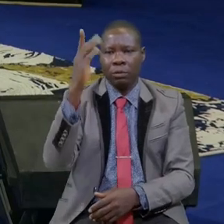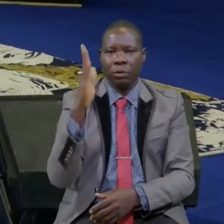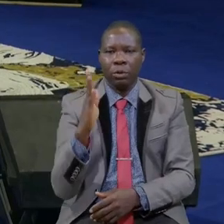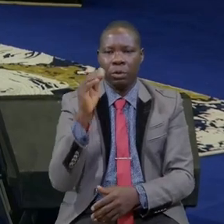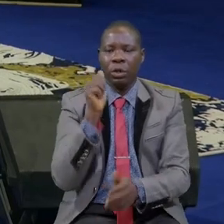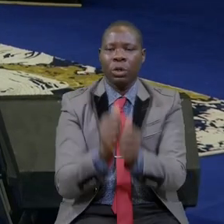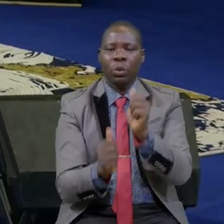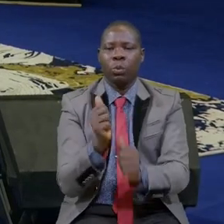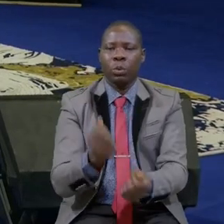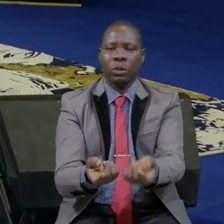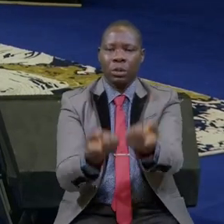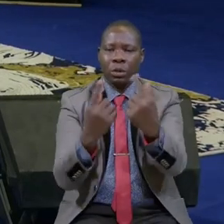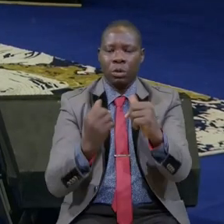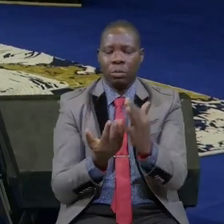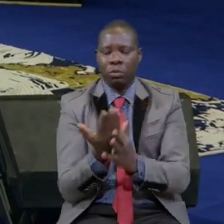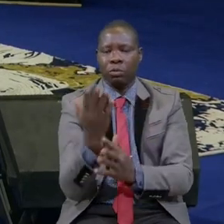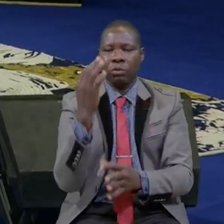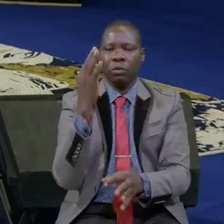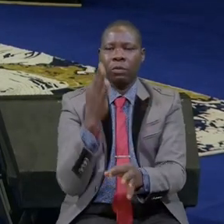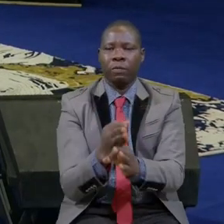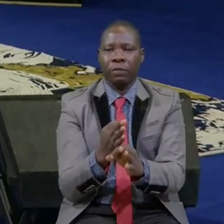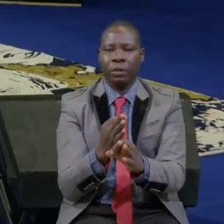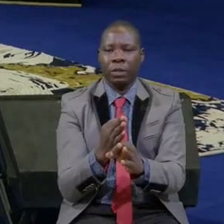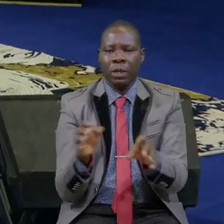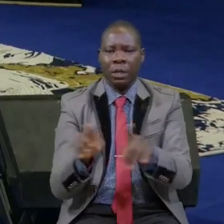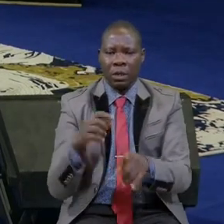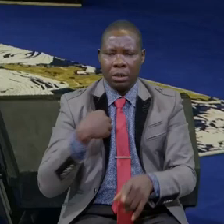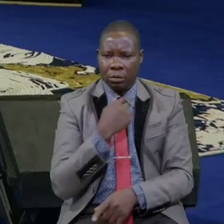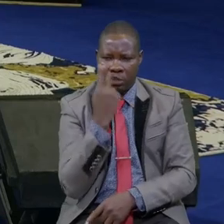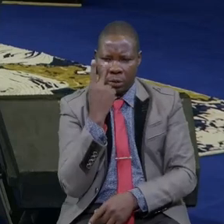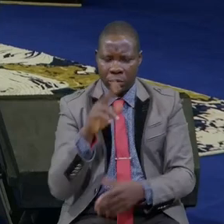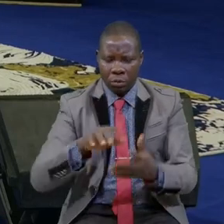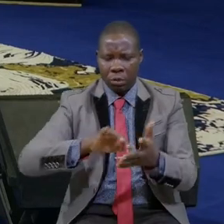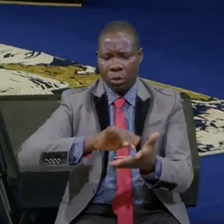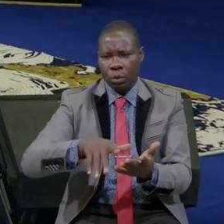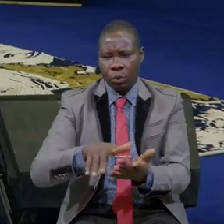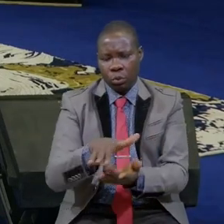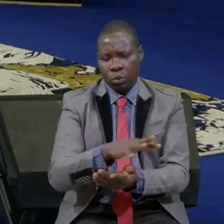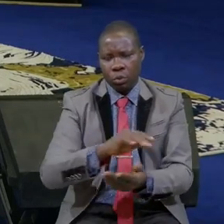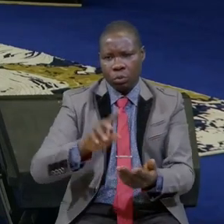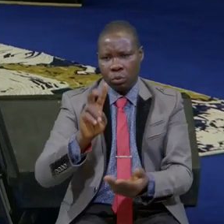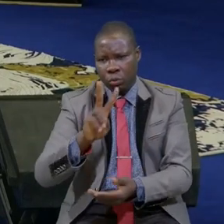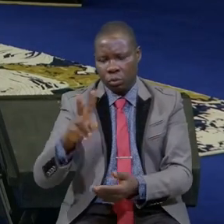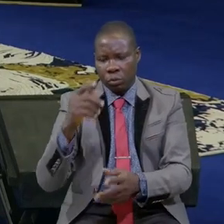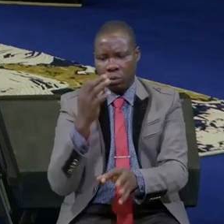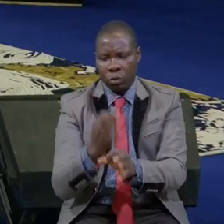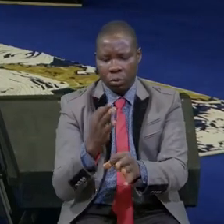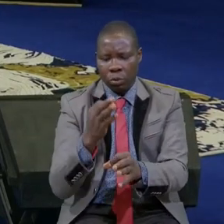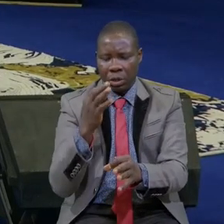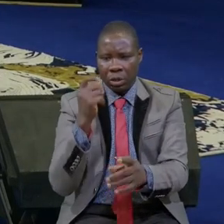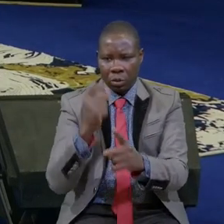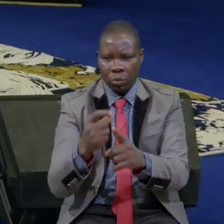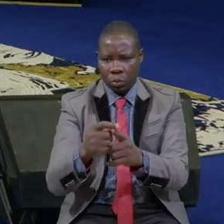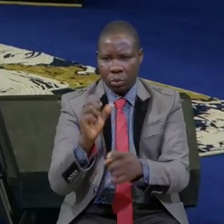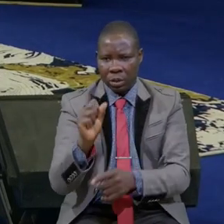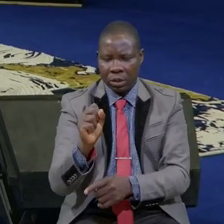La grâce de Dieu qui vient par la foi. Quand vous considérez ces deux mots, la grâce et la foi, ces deux